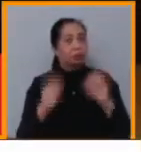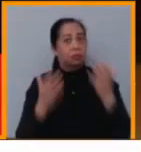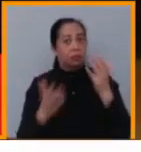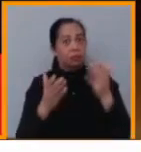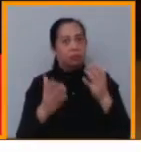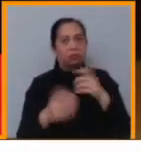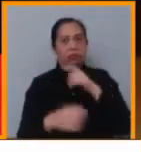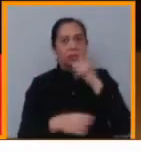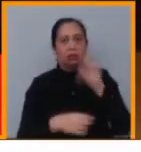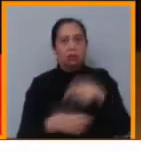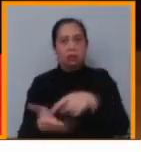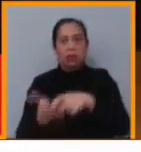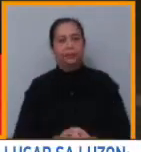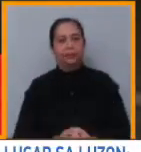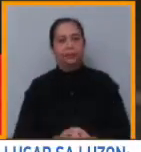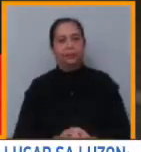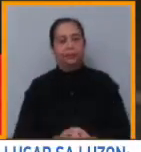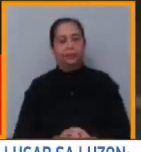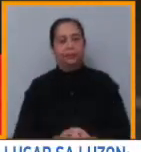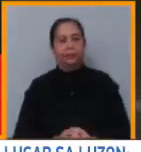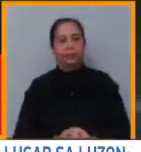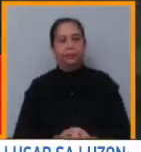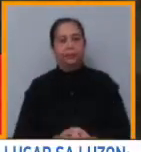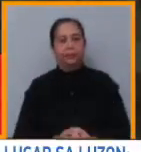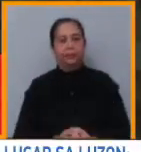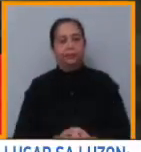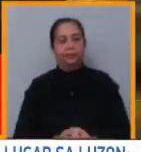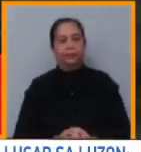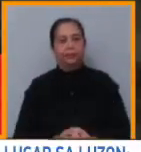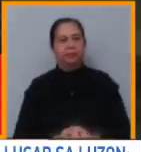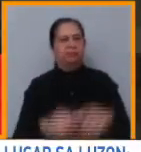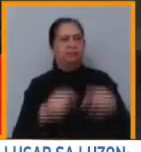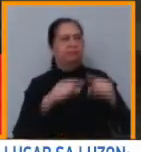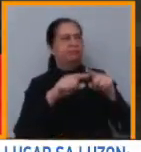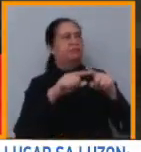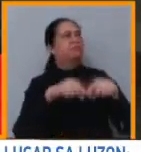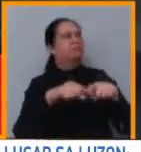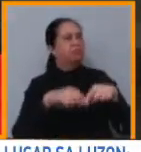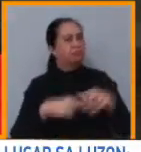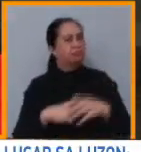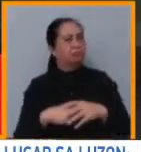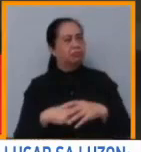mandatory ang pagsusuot ng face mask? Depende. Kasi kung